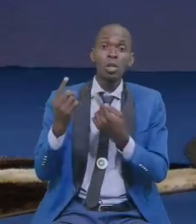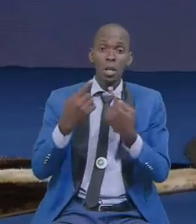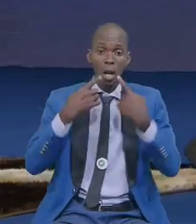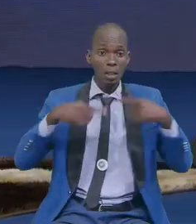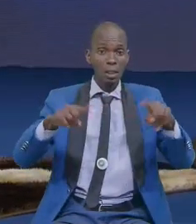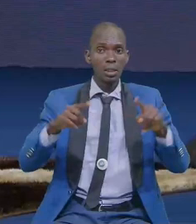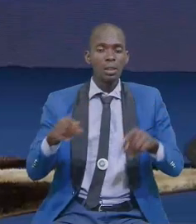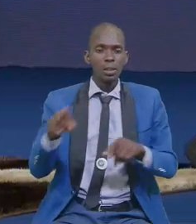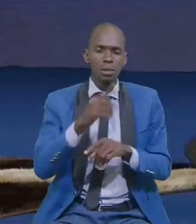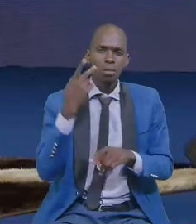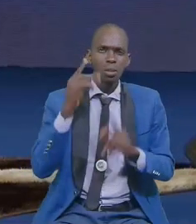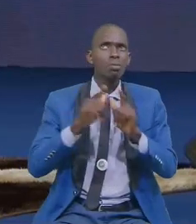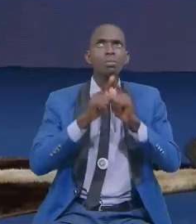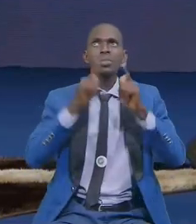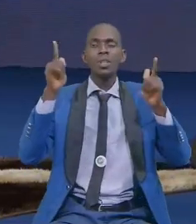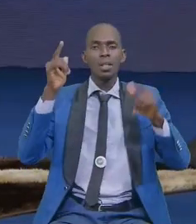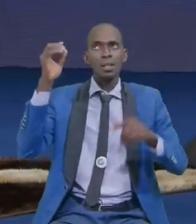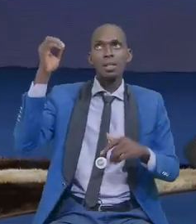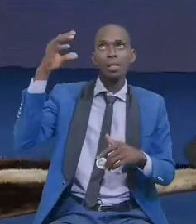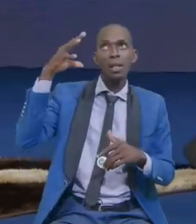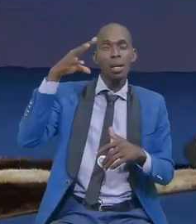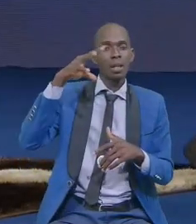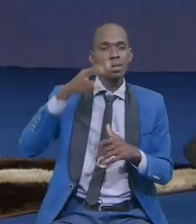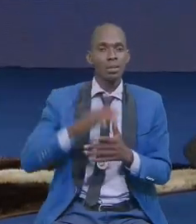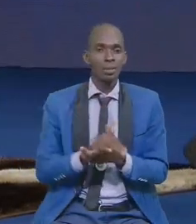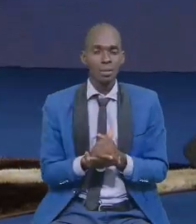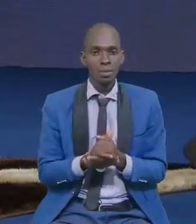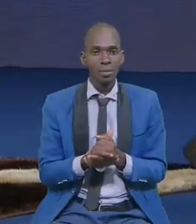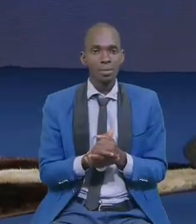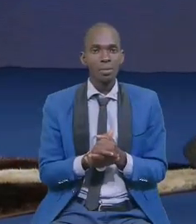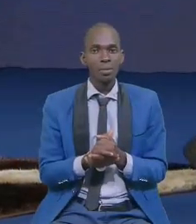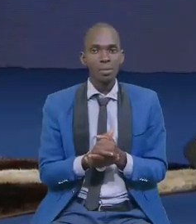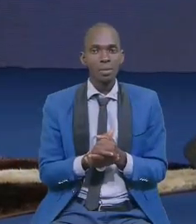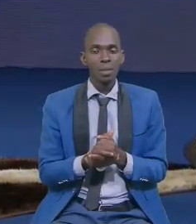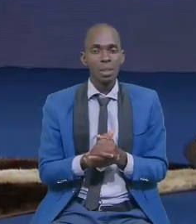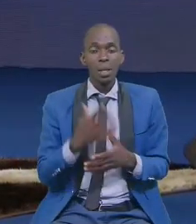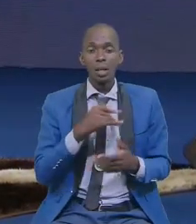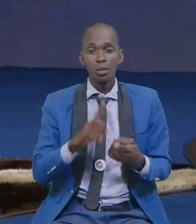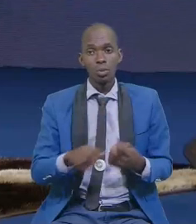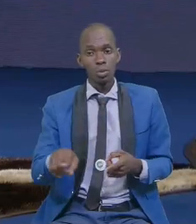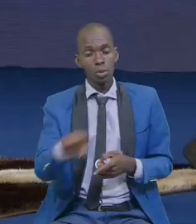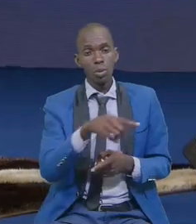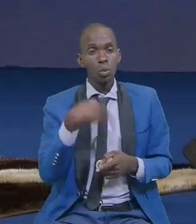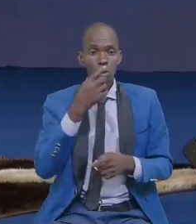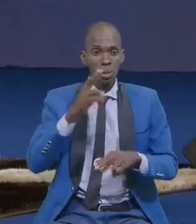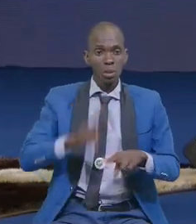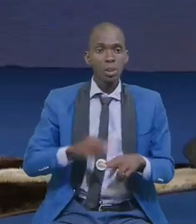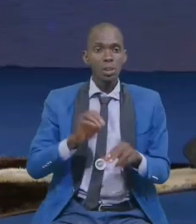Et quand la visitation annoncée a été faite, ils ont vu une grande lumière.